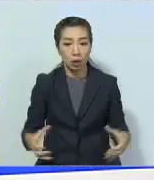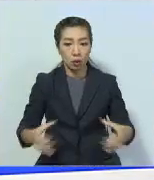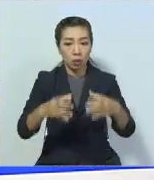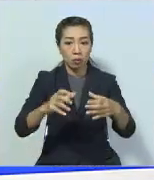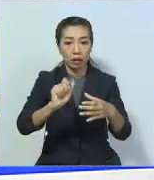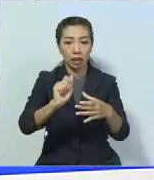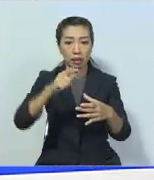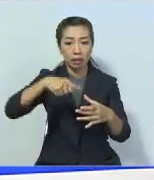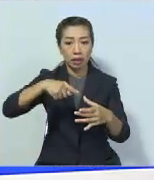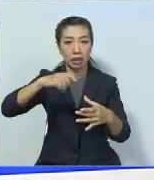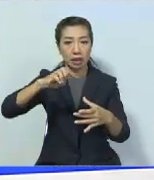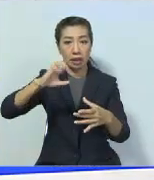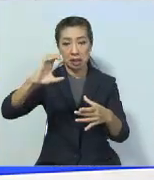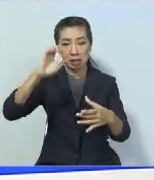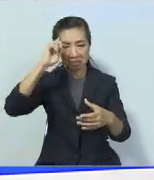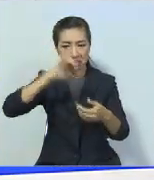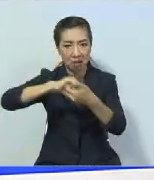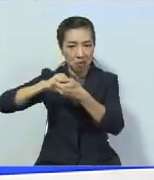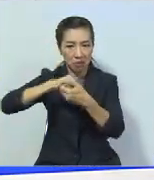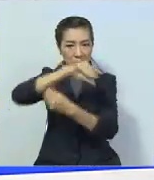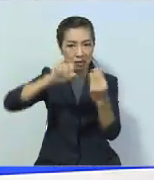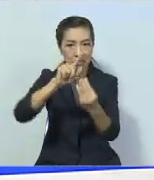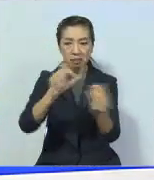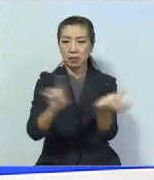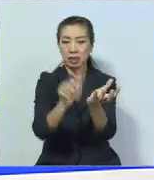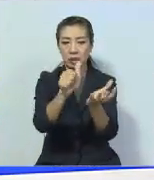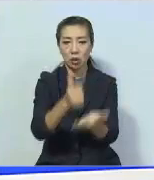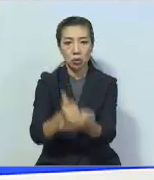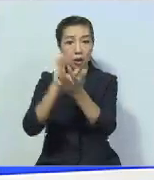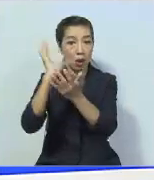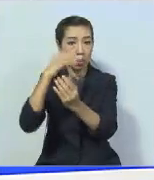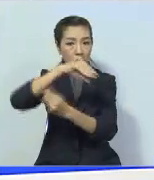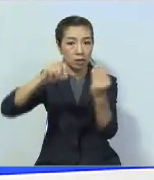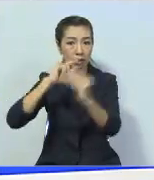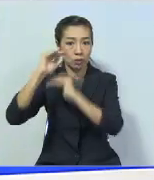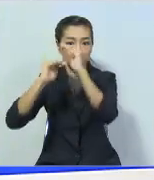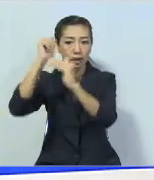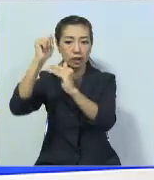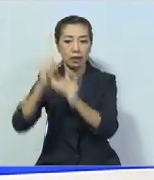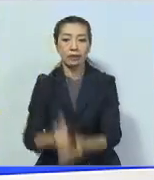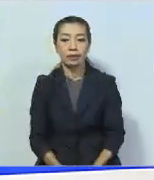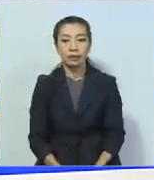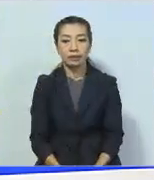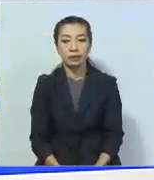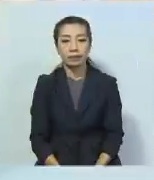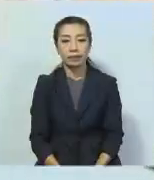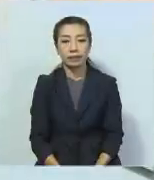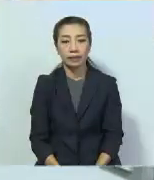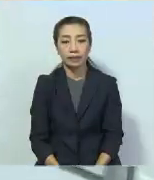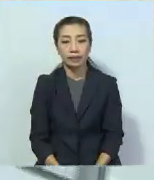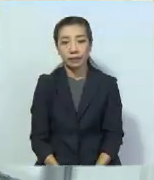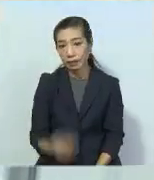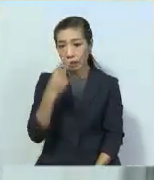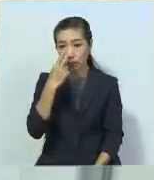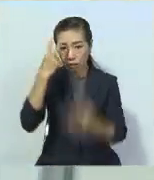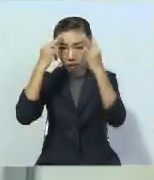อบความร่วมมือทางเศรษฐกิจที่มีศักยภาพในการขับเคลื่อนเศรษฐกิจโลกให้เติบโตต่อไปได้ครับเดี๋ยวไปดูภ